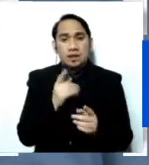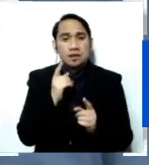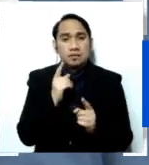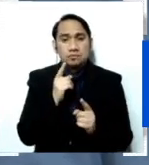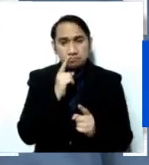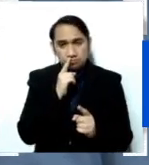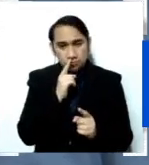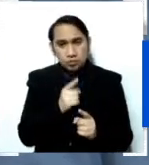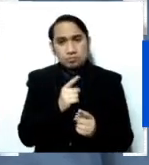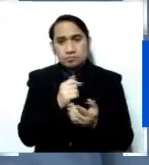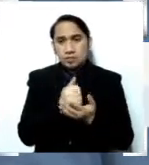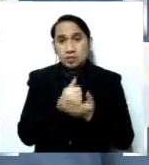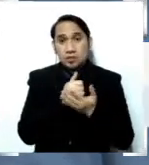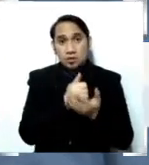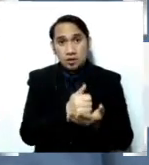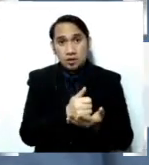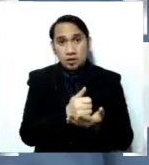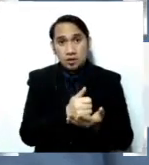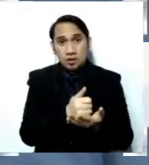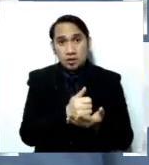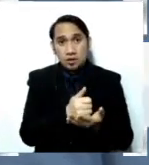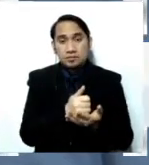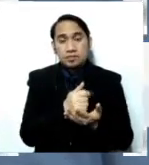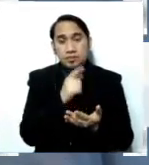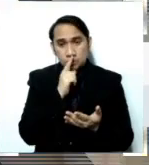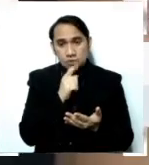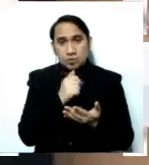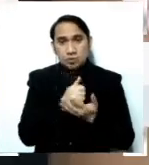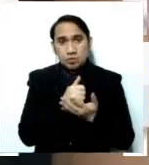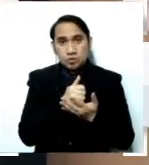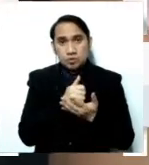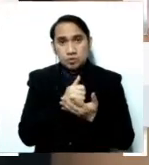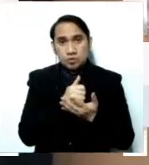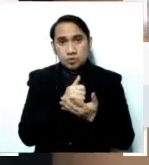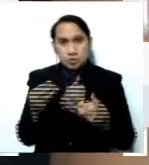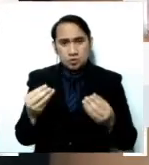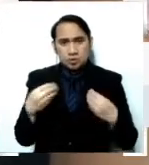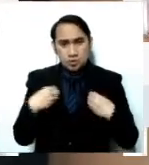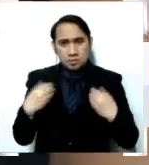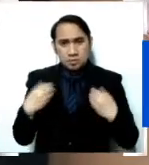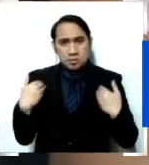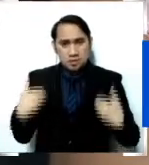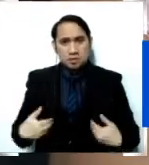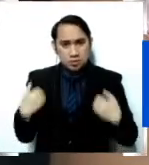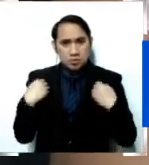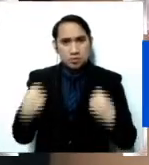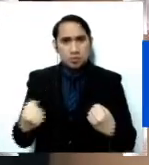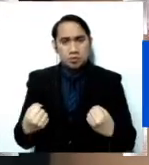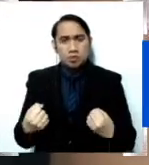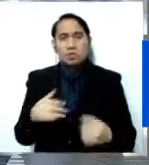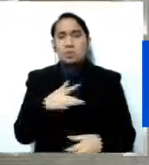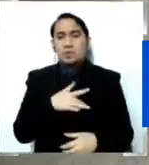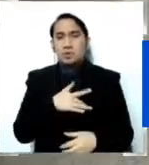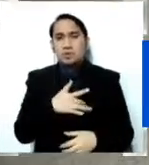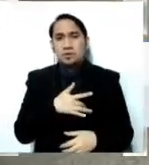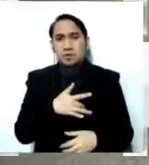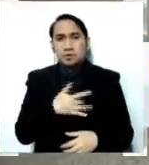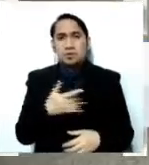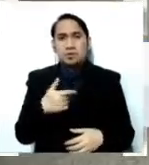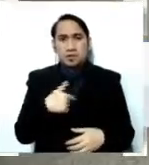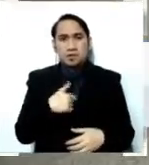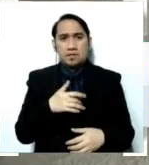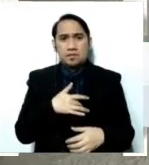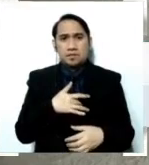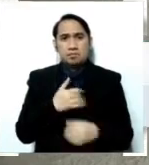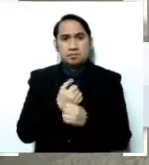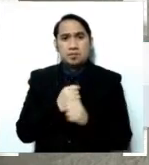are increasing your resistance. Kaya naman ang pakiramdam ko. Eh, para maligtan tayo sa COVID. Tuloy-tuloy,